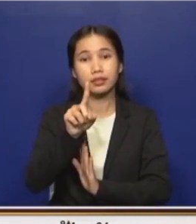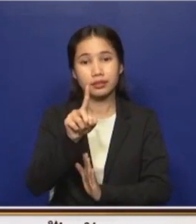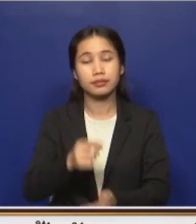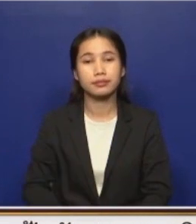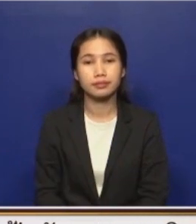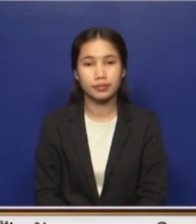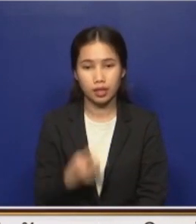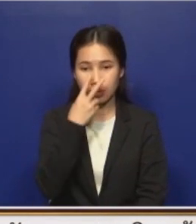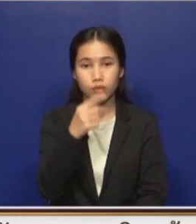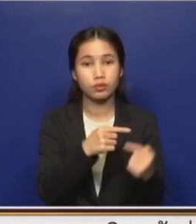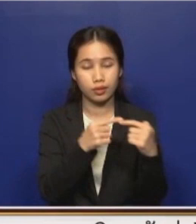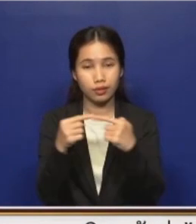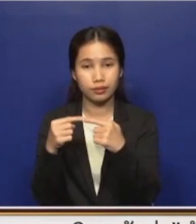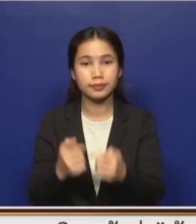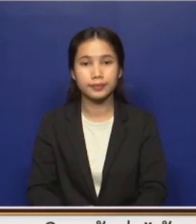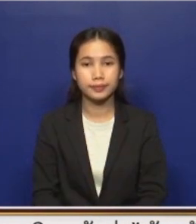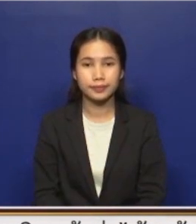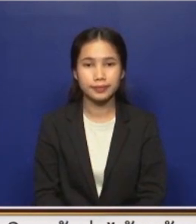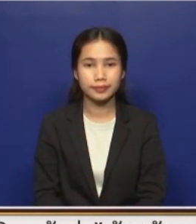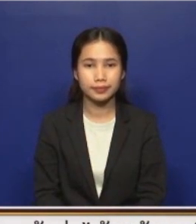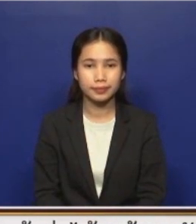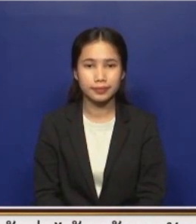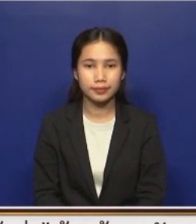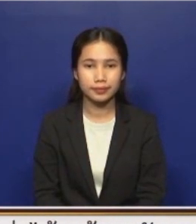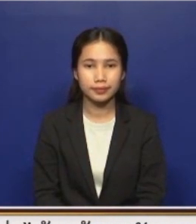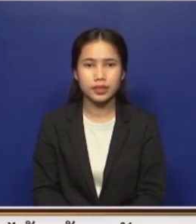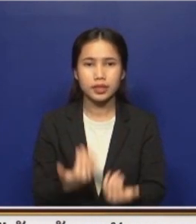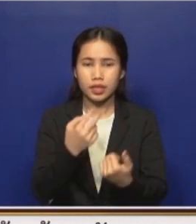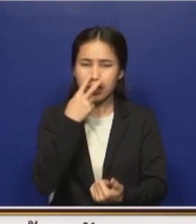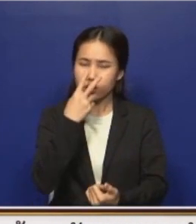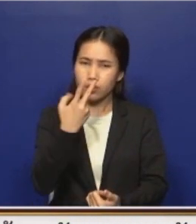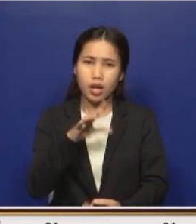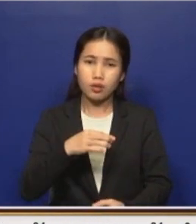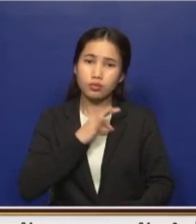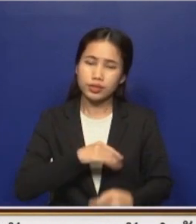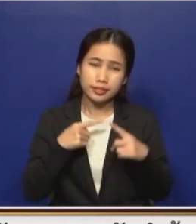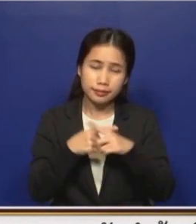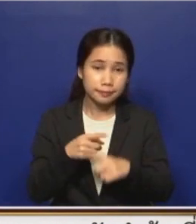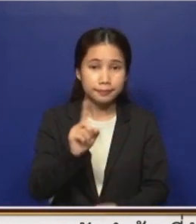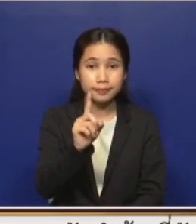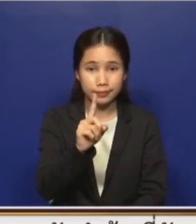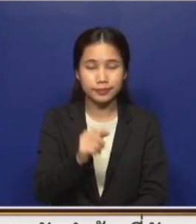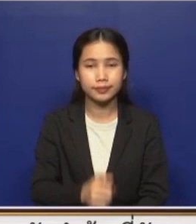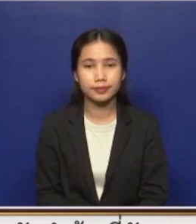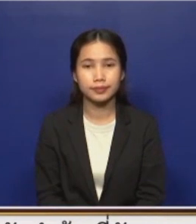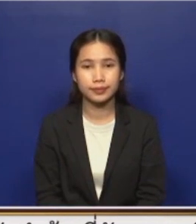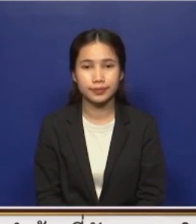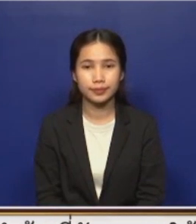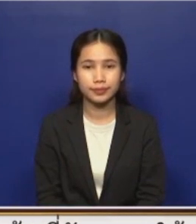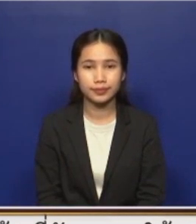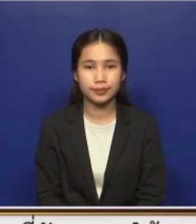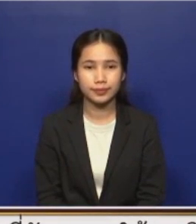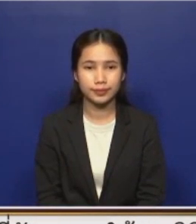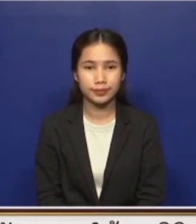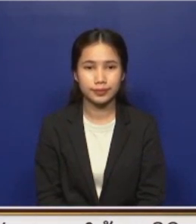างบทบาทของตัวเองเป็นผู้ผลิตอาหารของโลกหรือครัวของโลกป้อนอาหารให้โลก